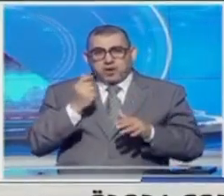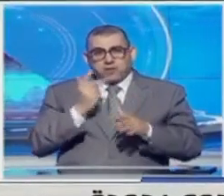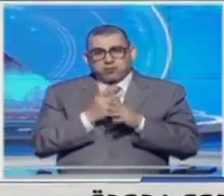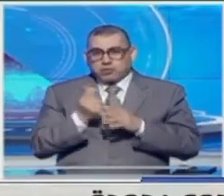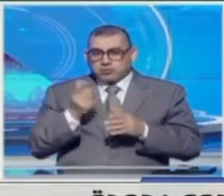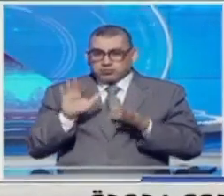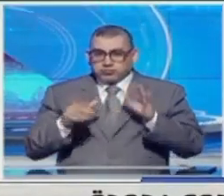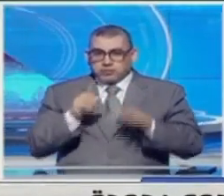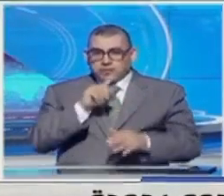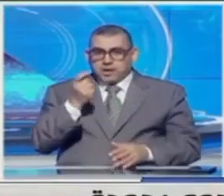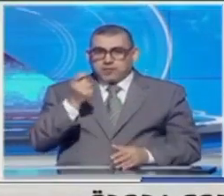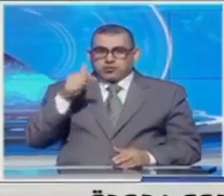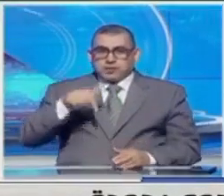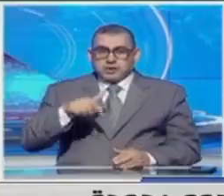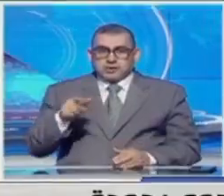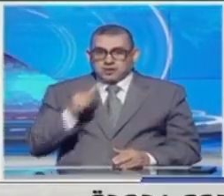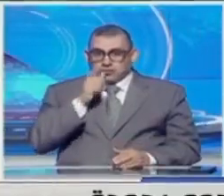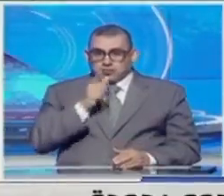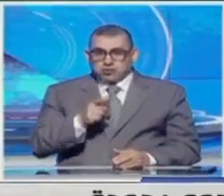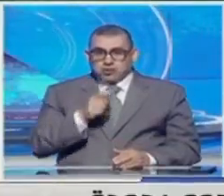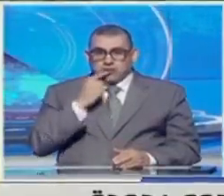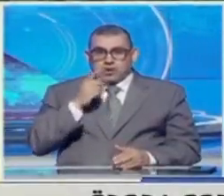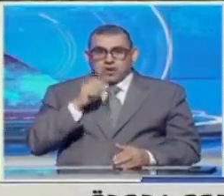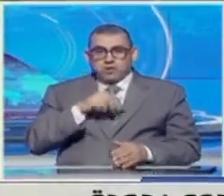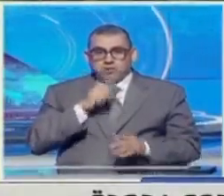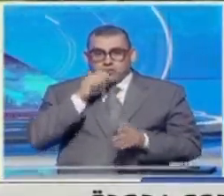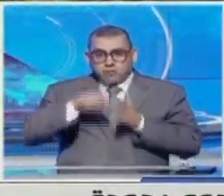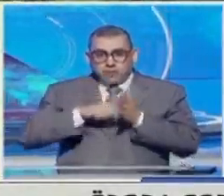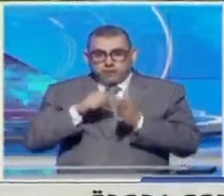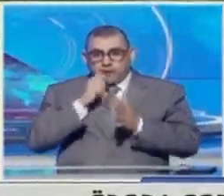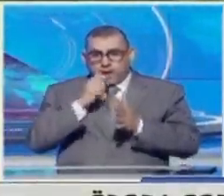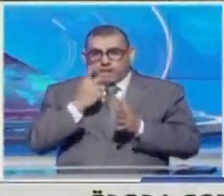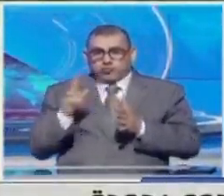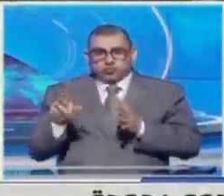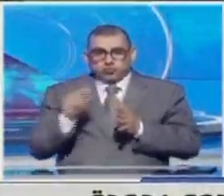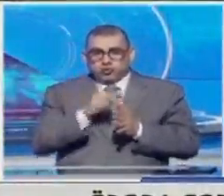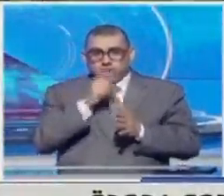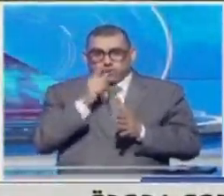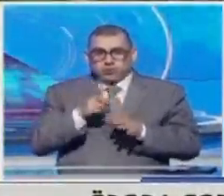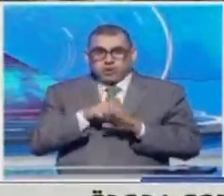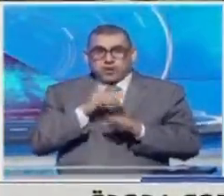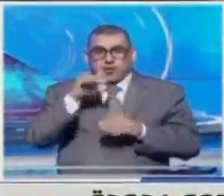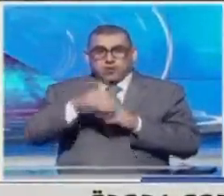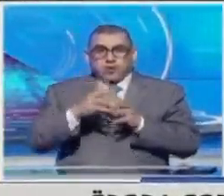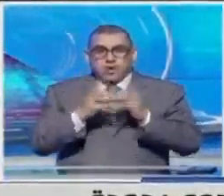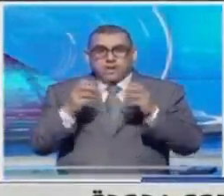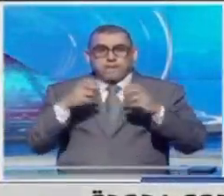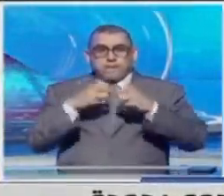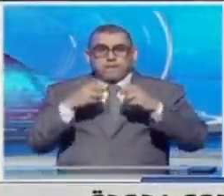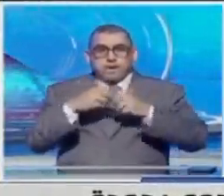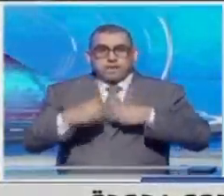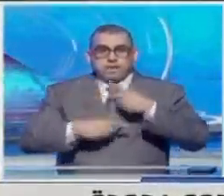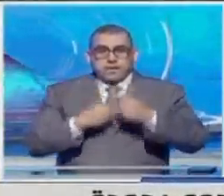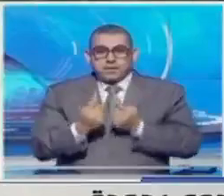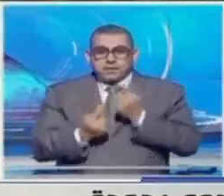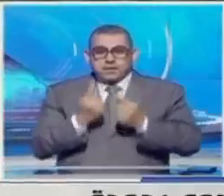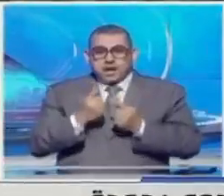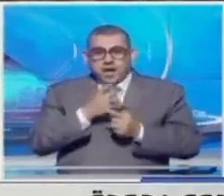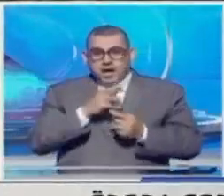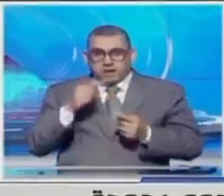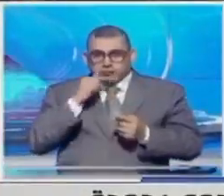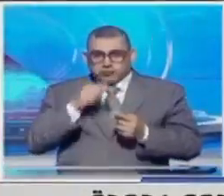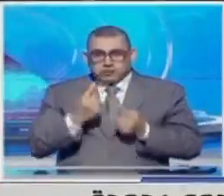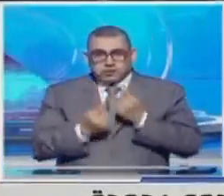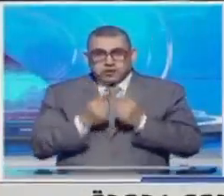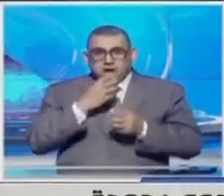الدخل ب 165 جنيه القطع والمفروم. وعلى الجانب الآخر يتضمن المعرض الدائم للزراعات المحمية